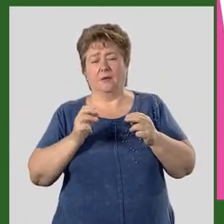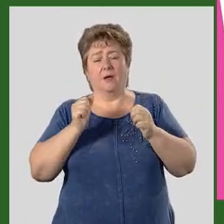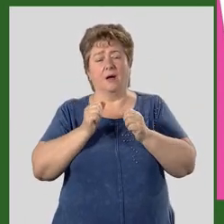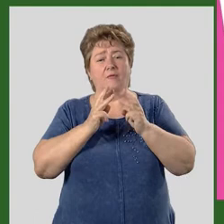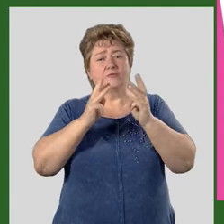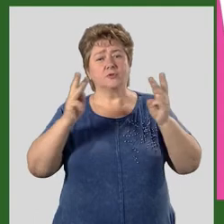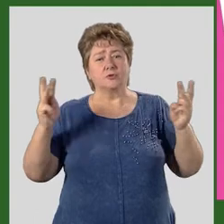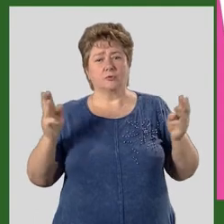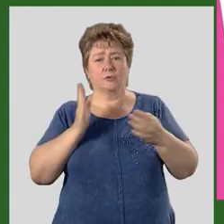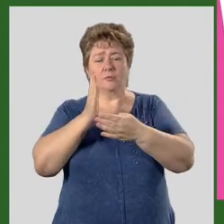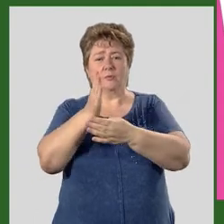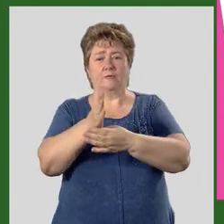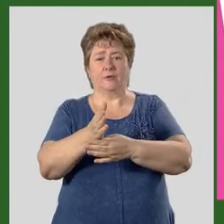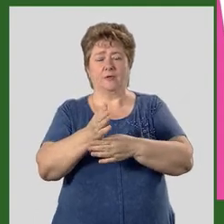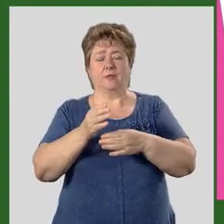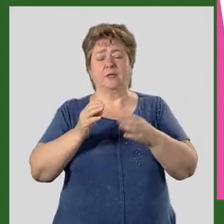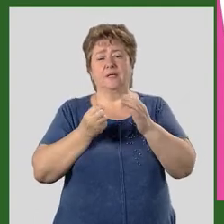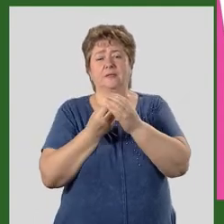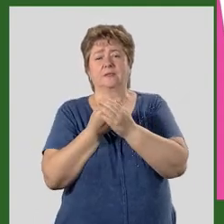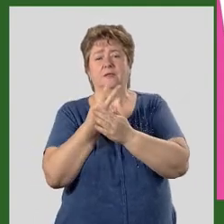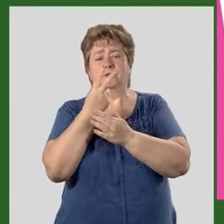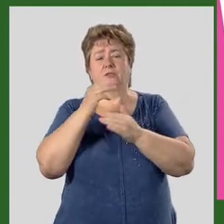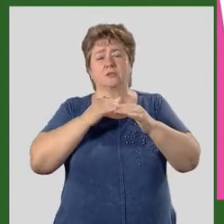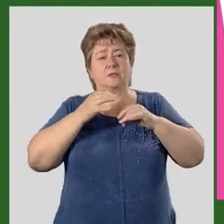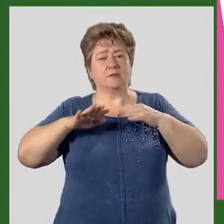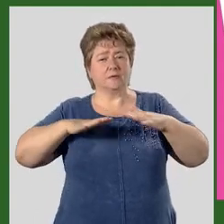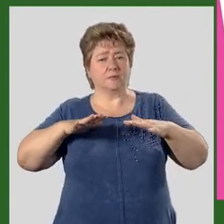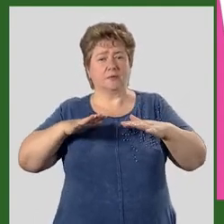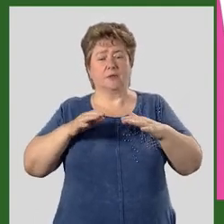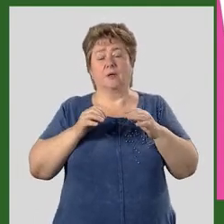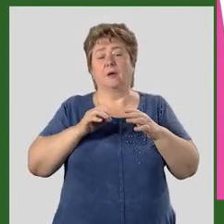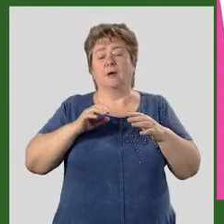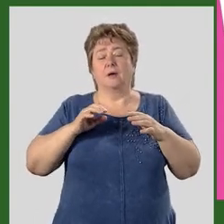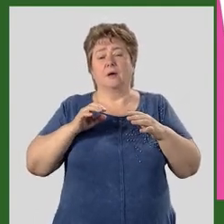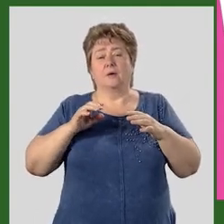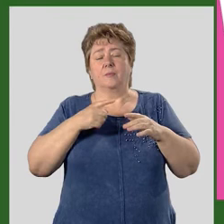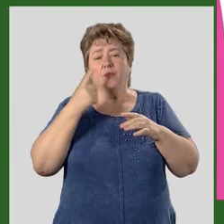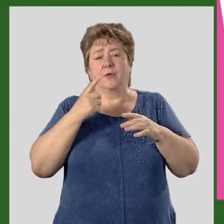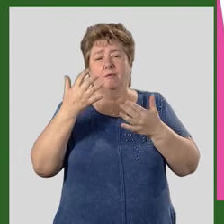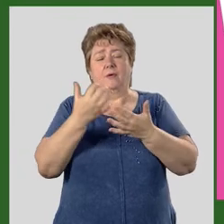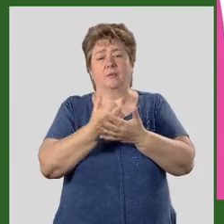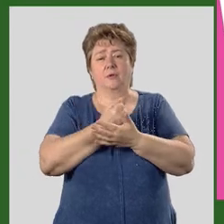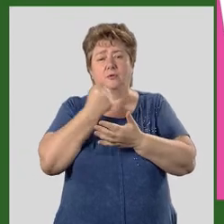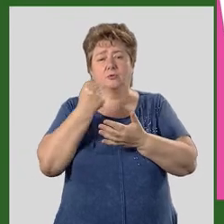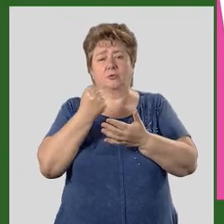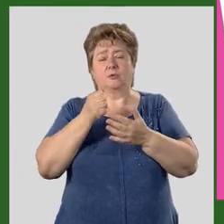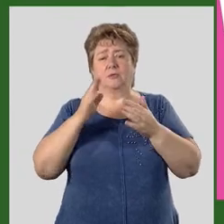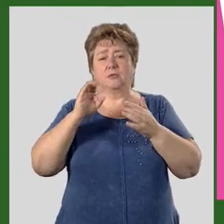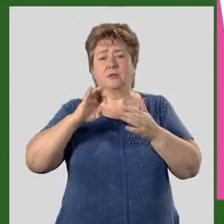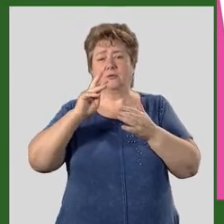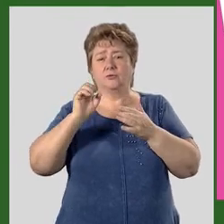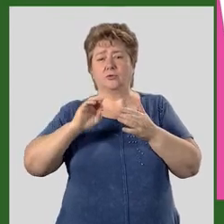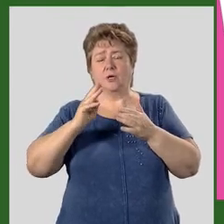в широтном направлении тектонического происхождения. Первым обнаружили на